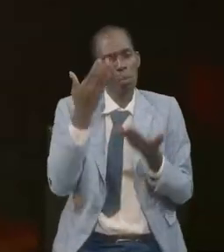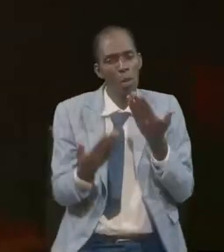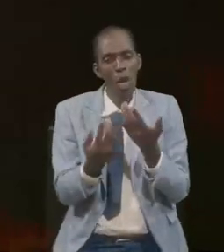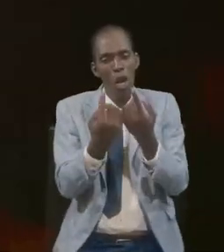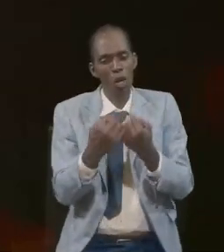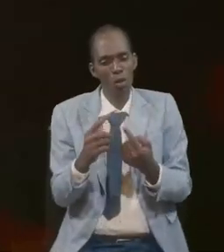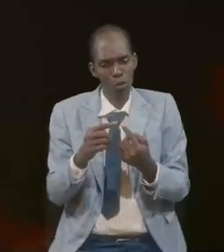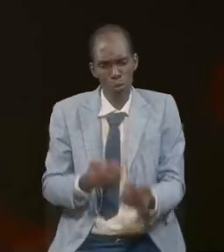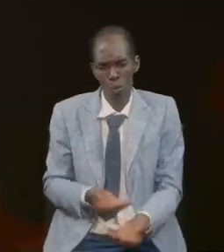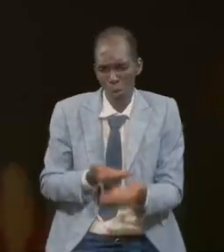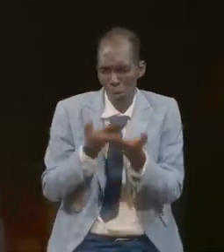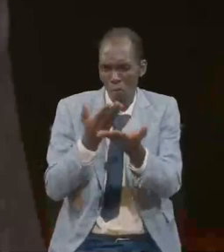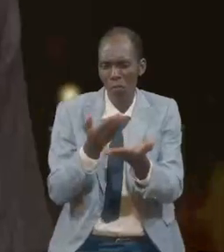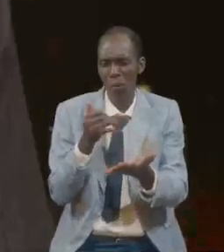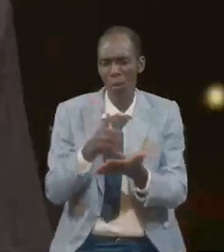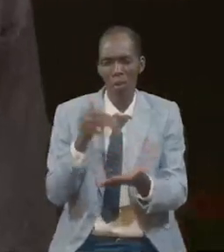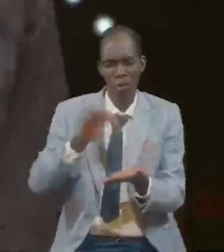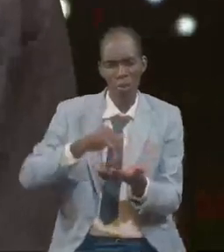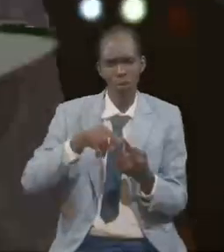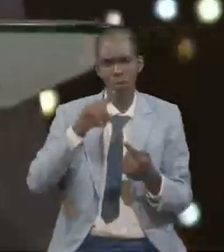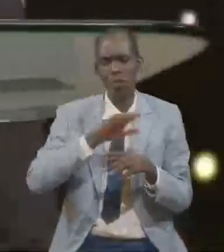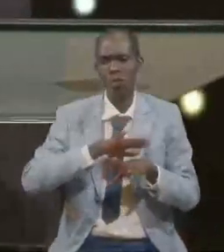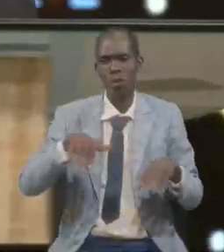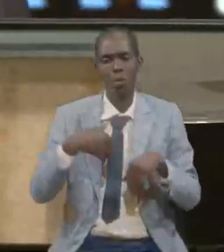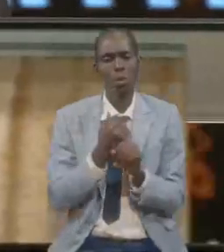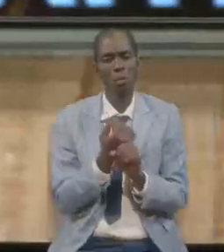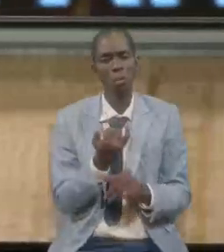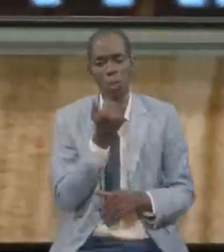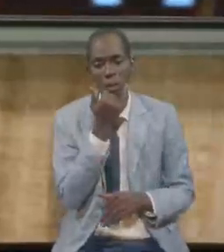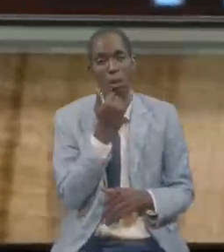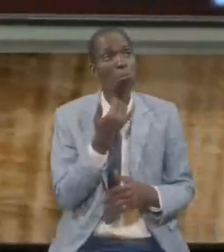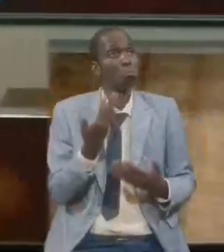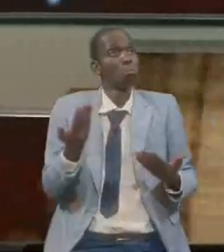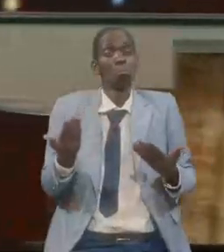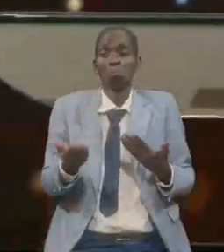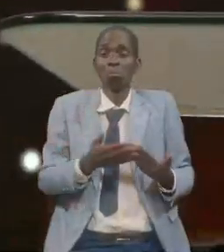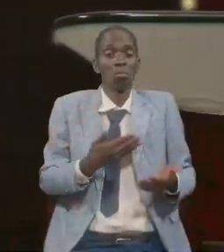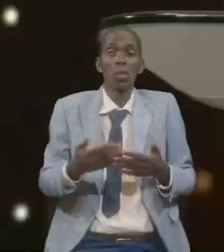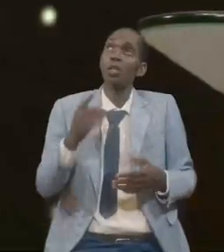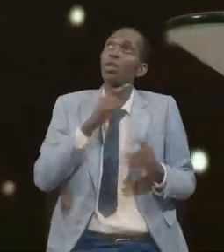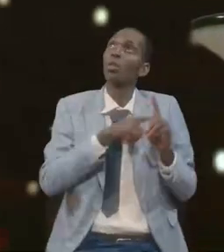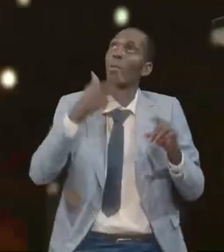vous l'offrir. Il ne faut pas faire l'erreur et vous dire qu'après tout, le Seigneur m'a promis